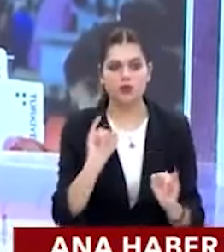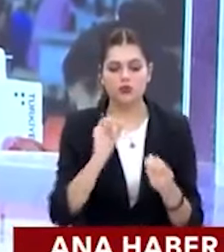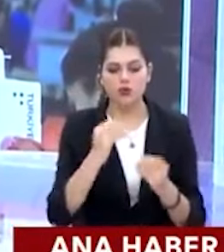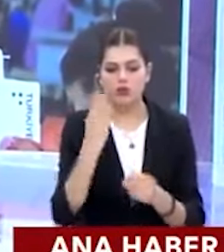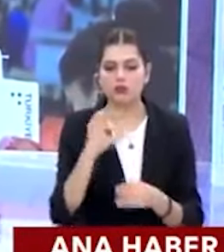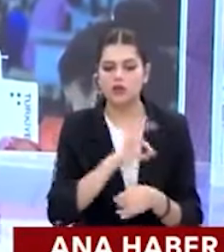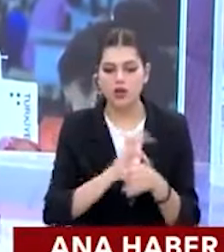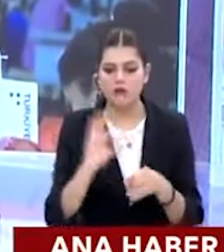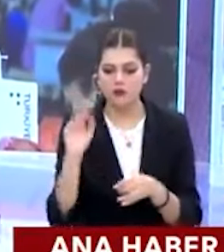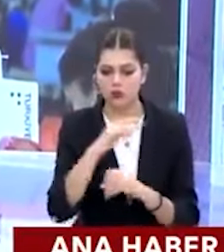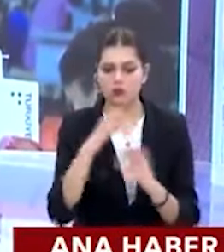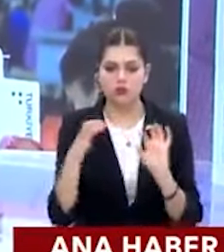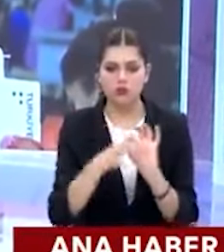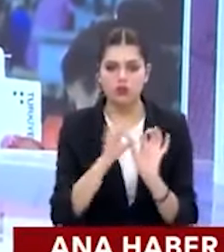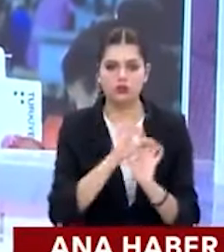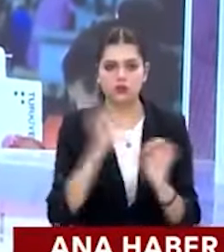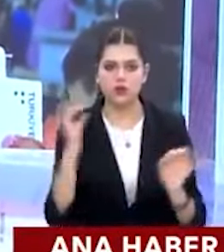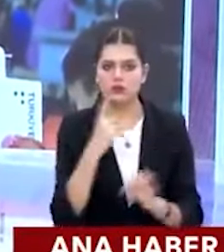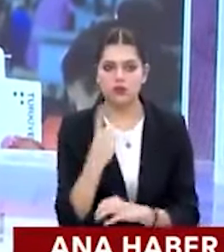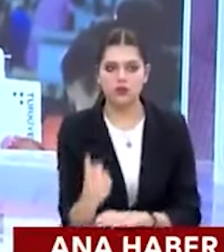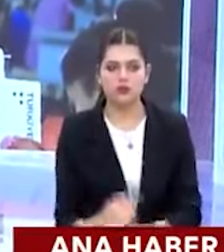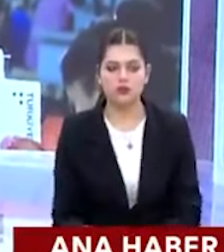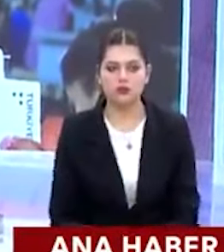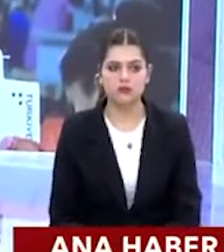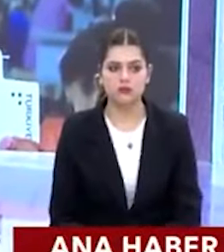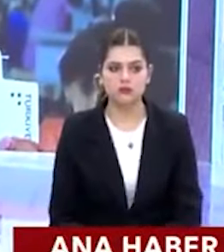diyor. Enflasyona da uyumlu diyor. Enflasyon politikamızda diyor.